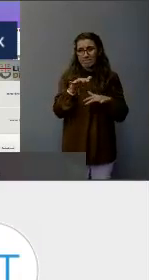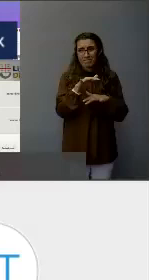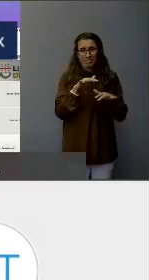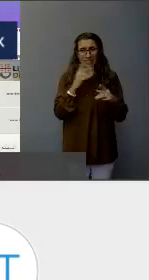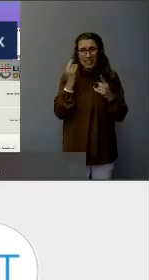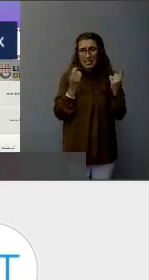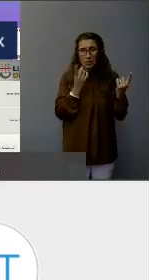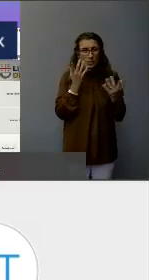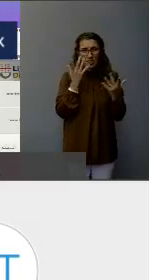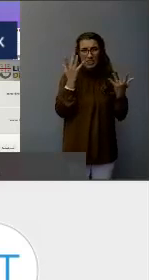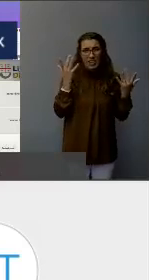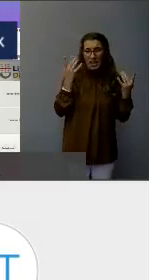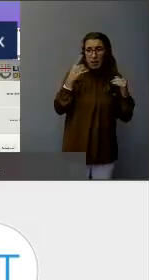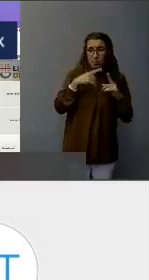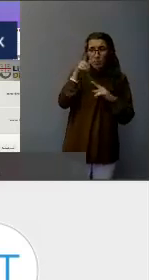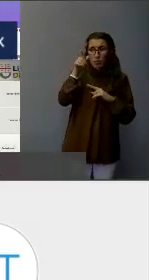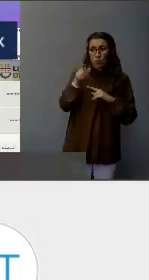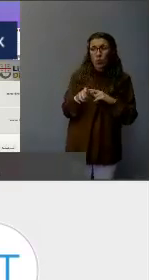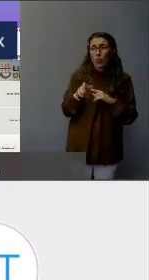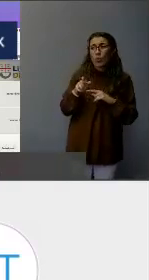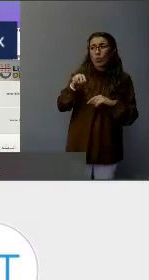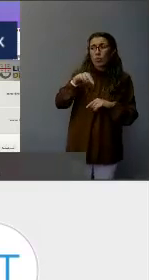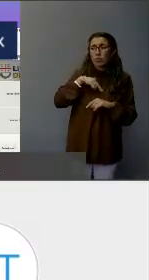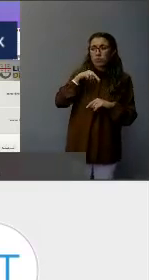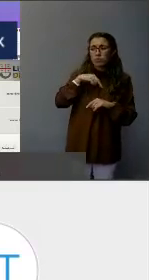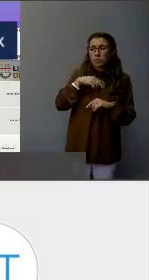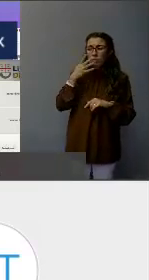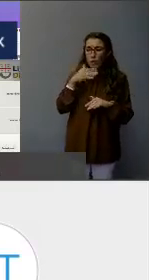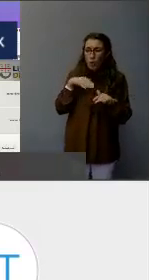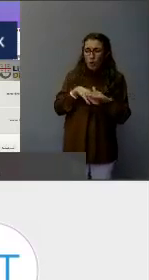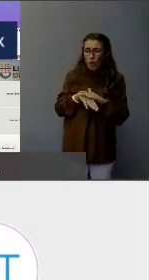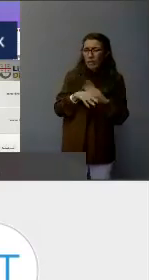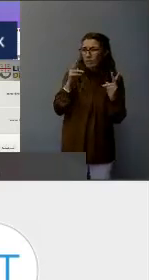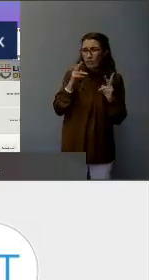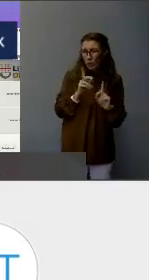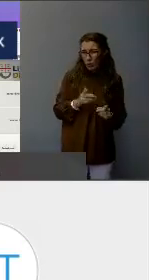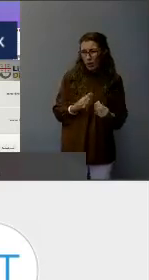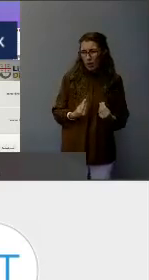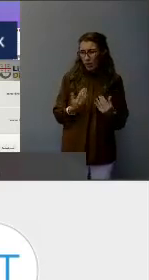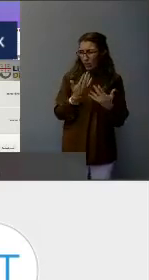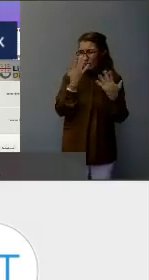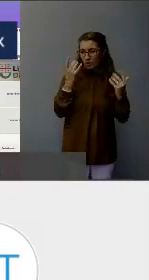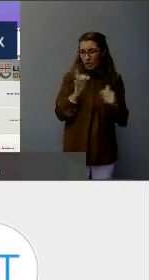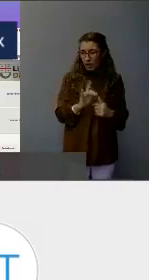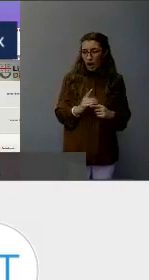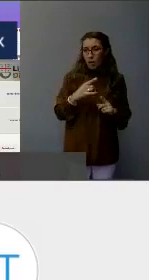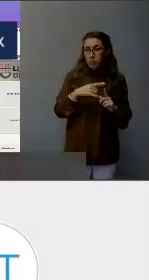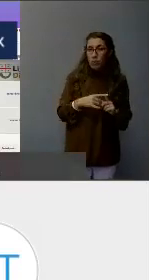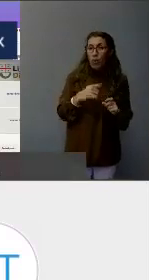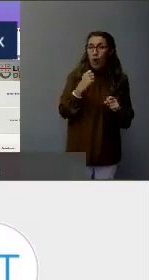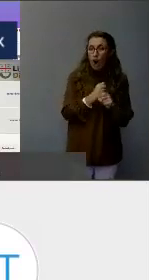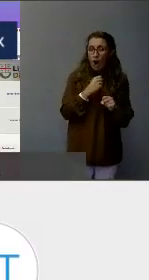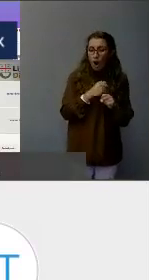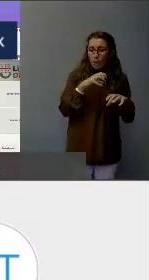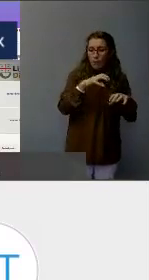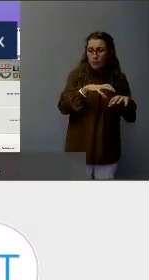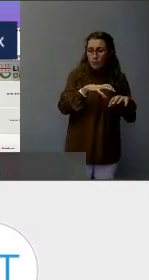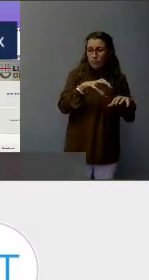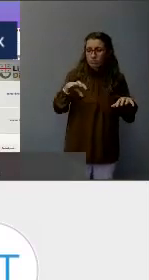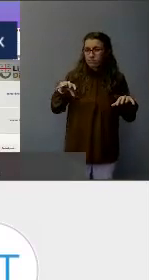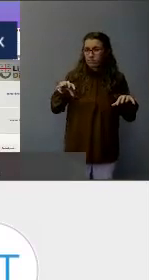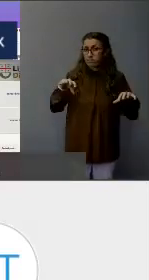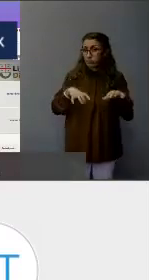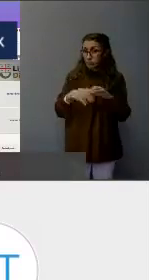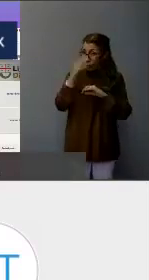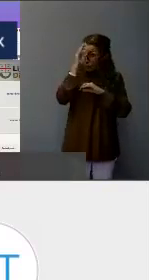sincera volontà di realizzare mesi ma nelle delle opere che possono in qualche modo davvero mirare a una riqualificazione